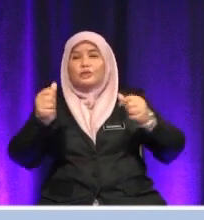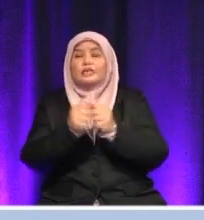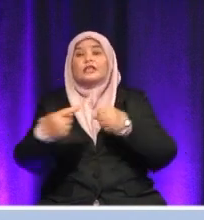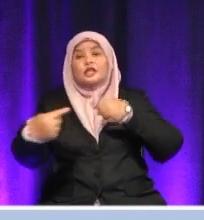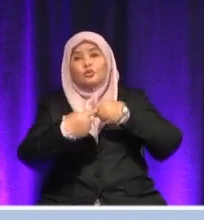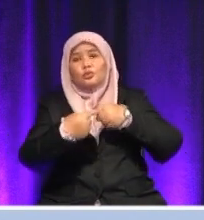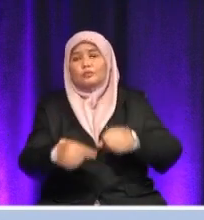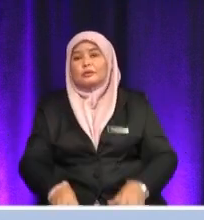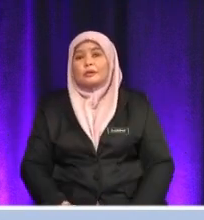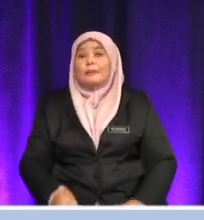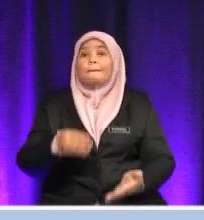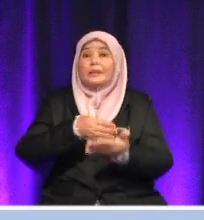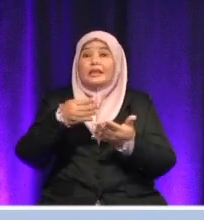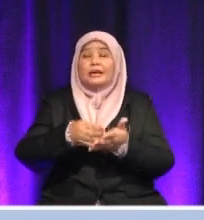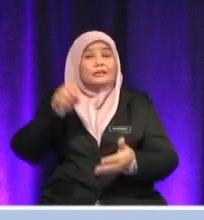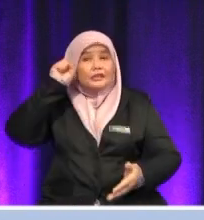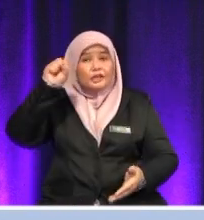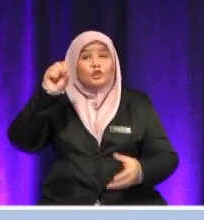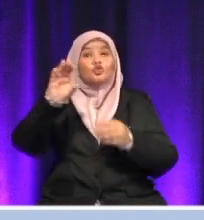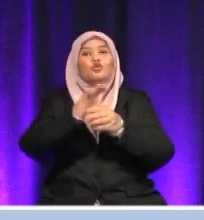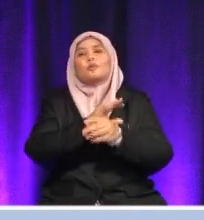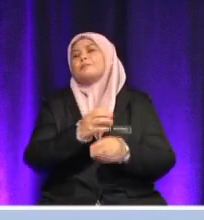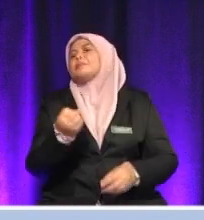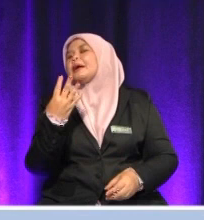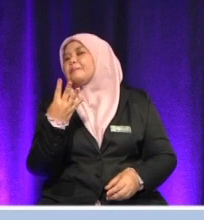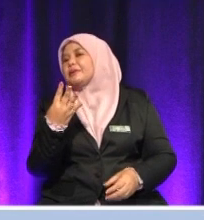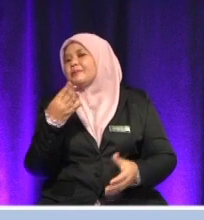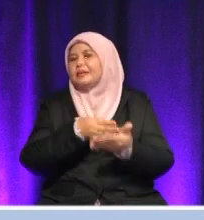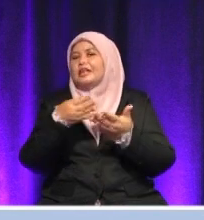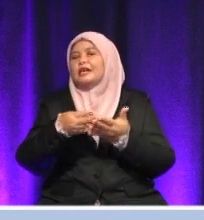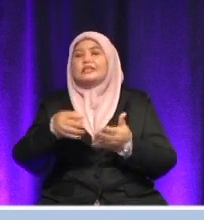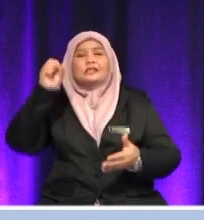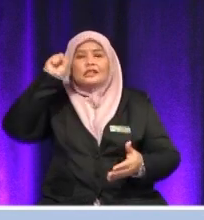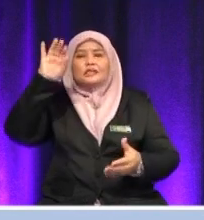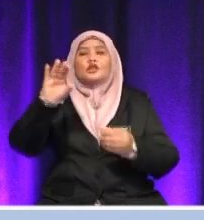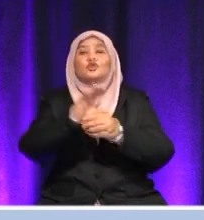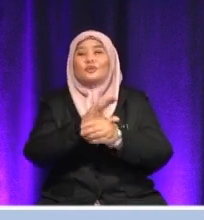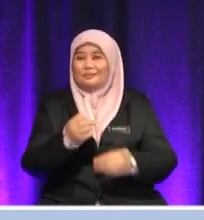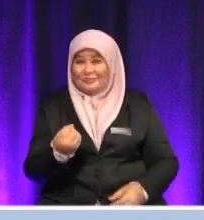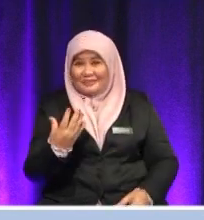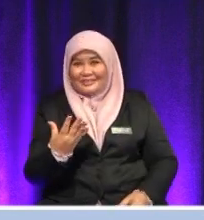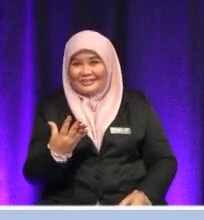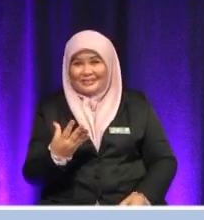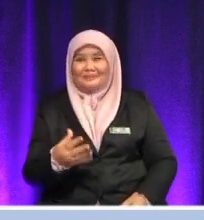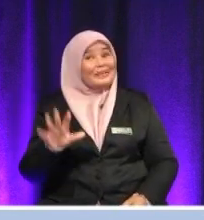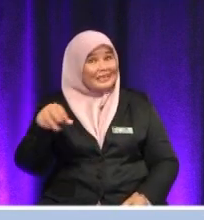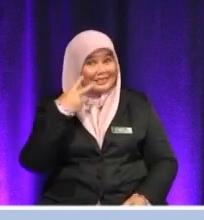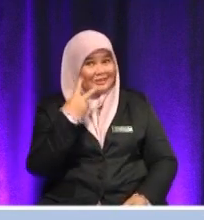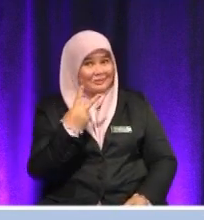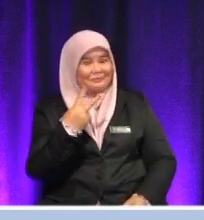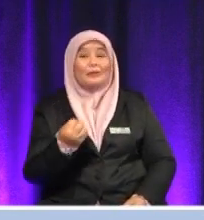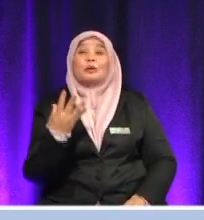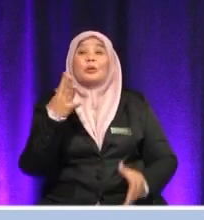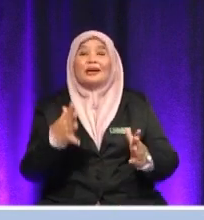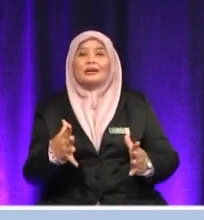bilangan saksi itu cukup. Agak-agak berapa bilangan saksi yang cukup ni Hakim? Berapa orang Ustaz? Jom kita tengok. Okay, dia